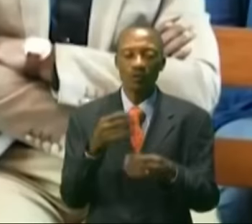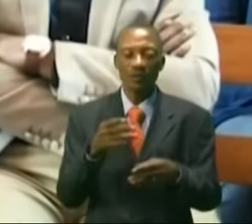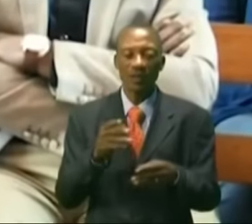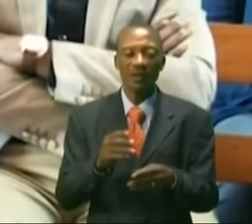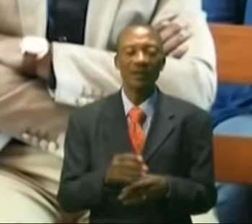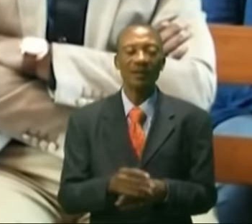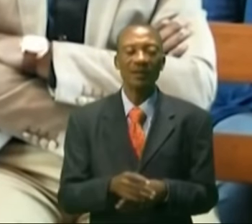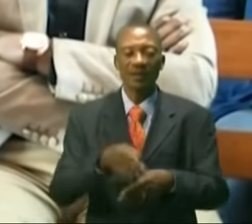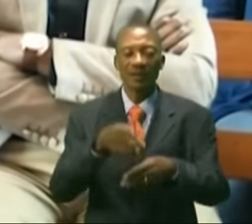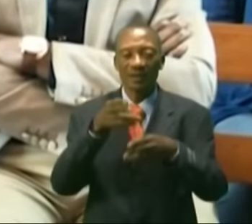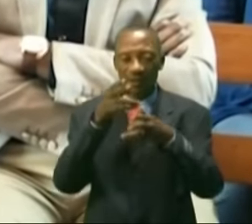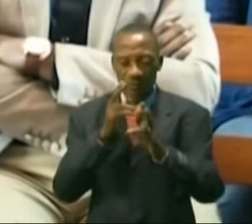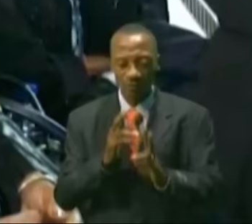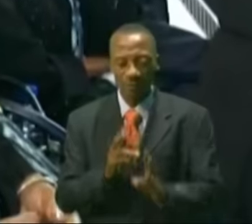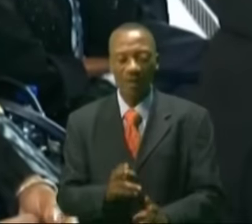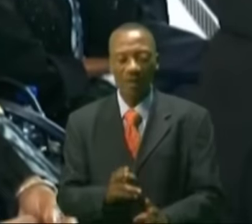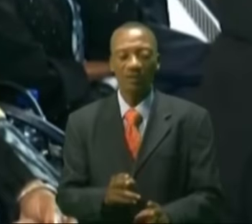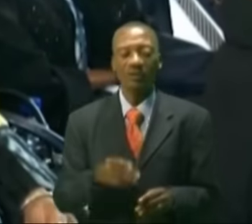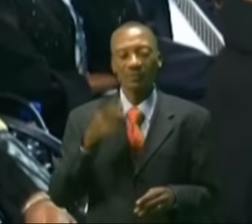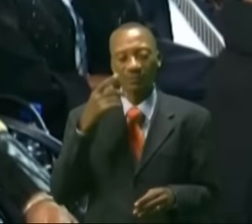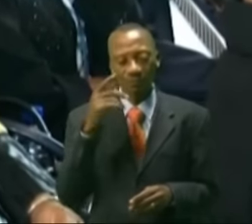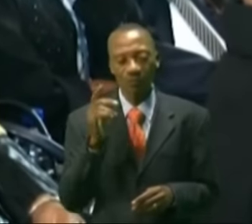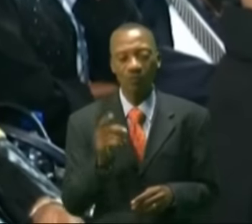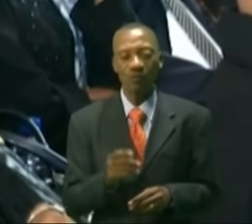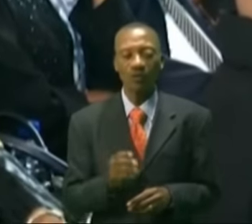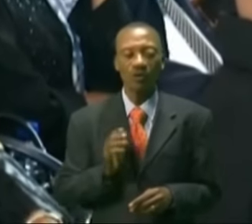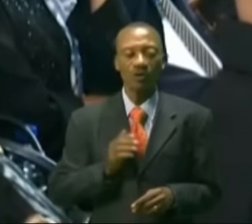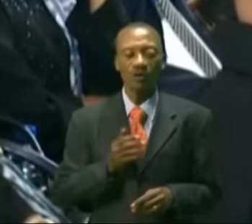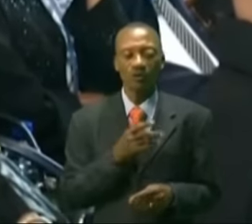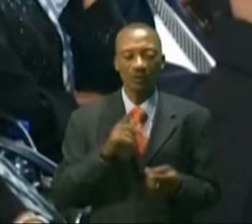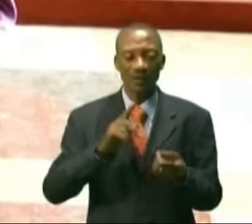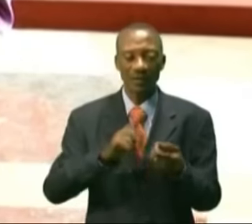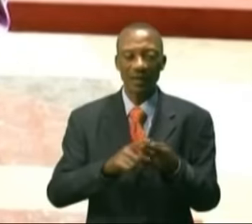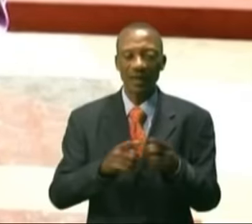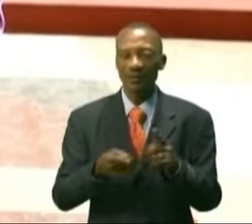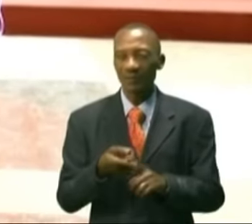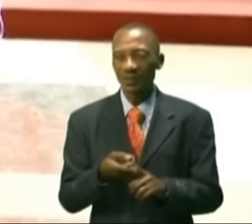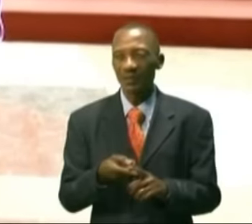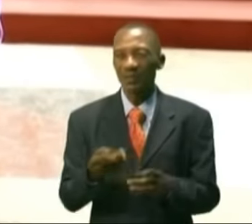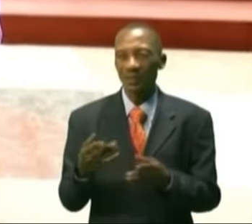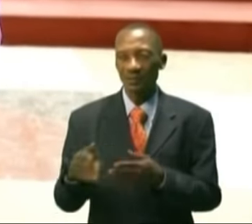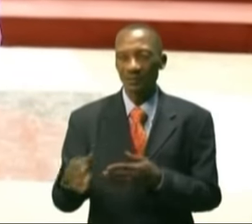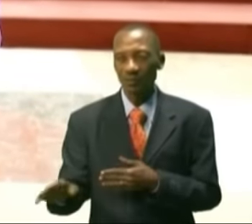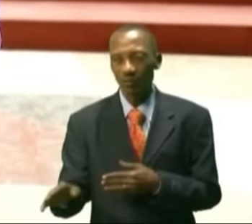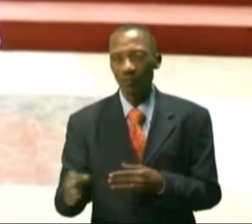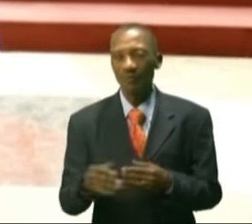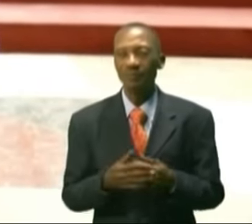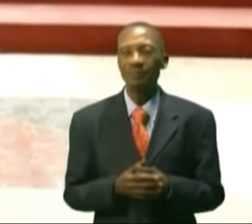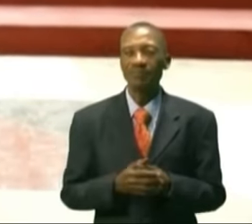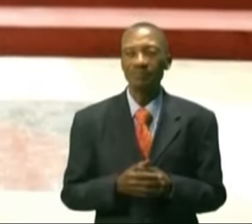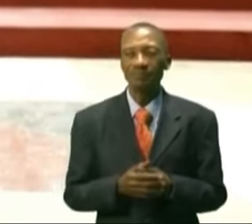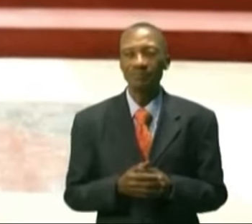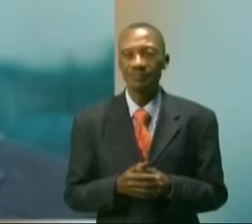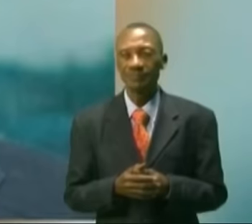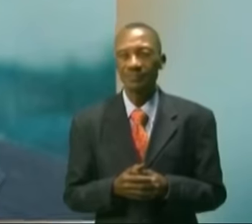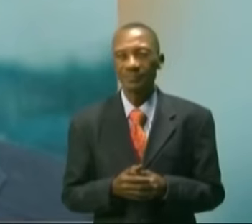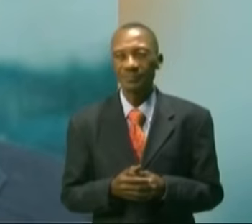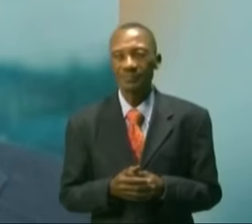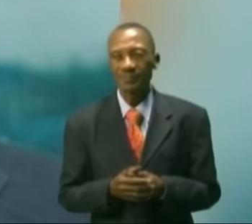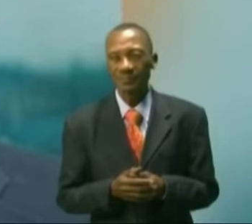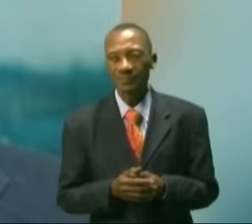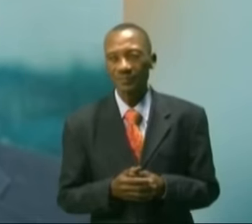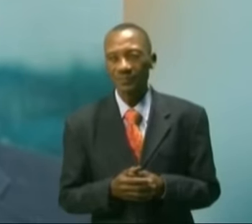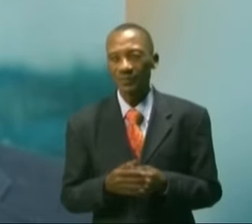dégâts émotionnels que votre mort a causés derrière, vous ressusciterez. Hélas, c'est du domaine de l'Éternel, Dieu